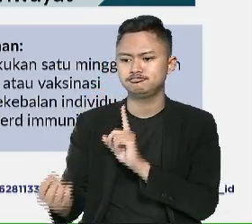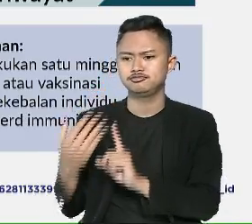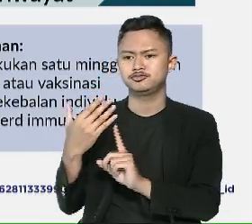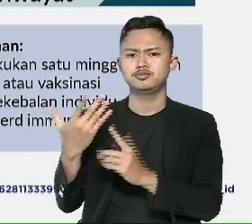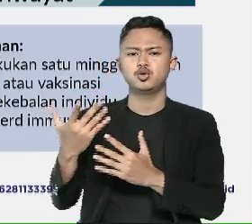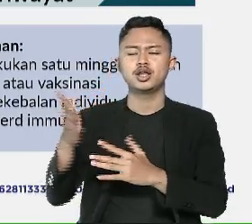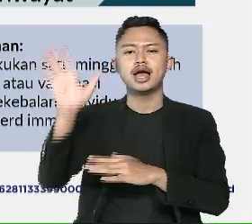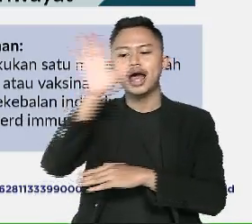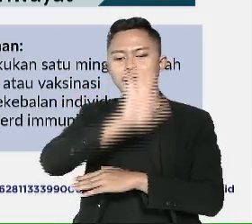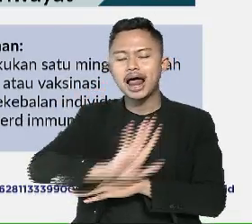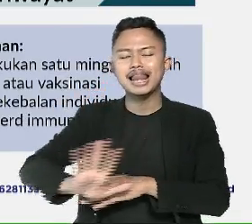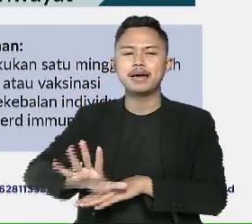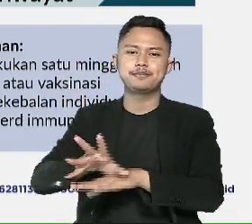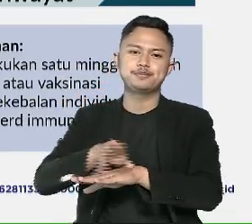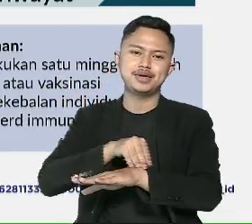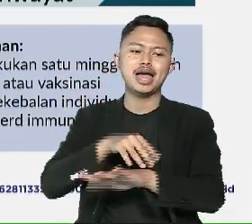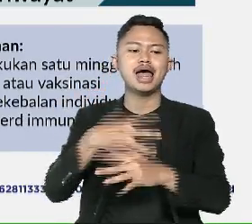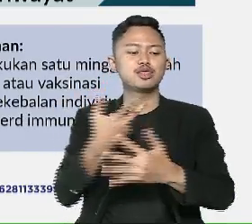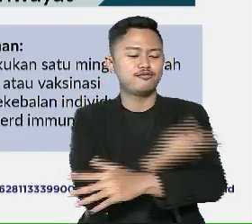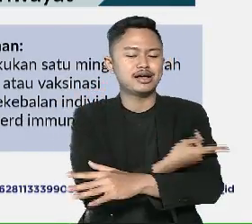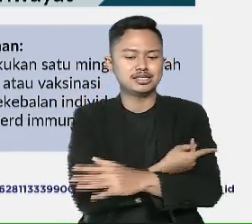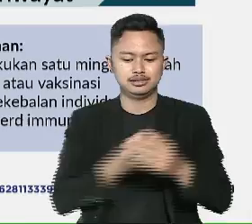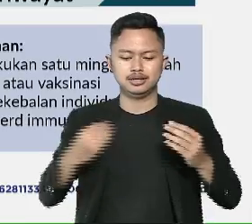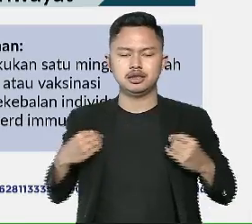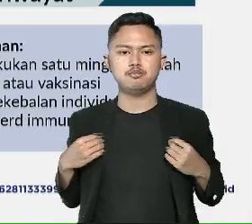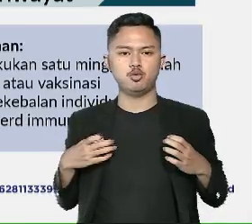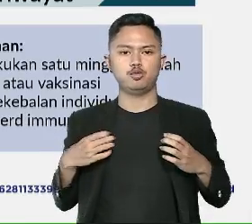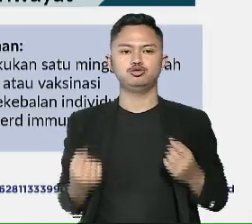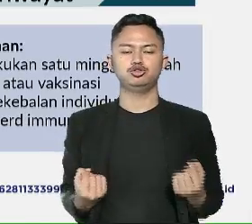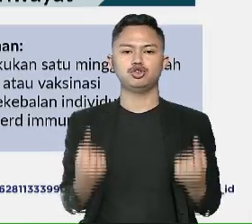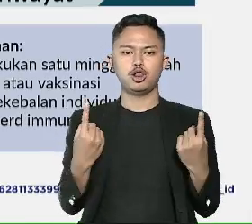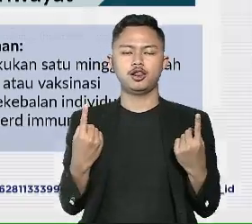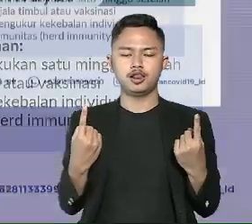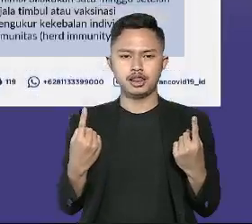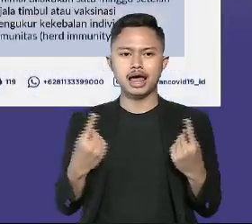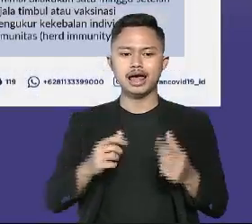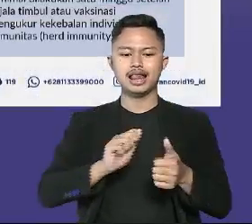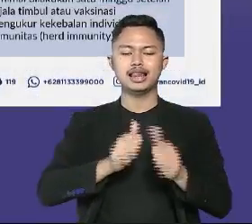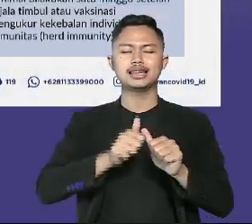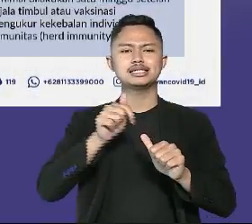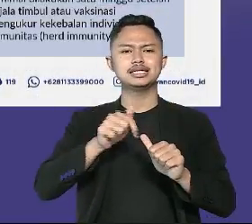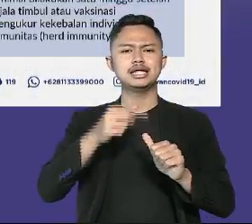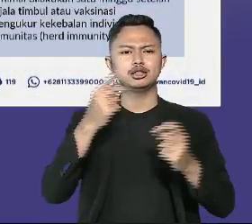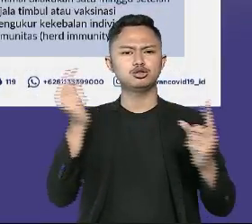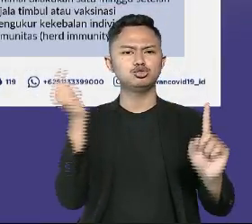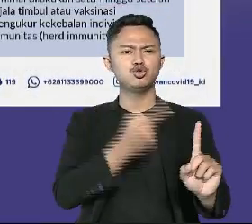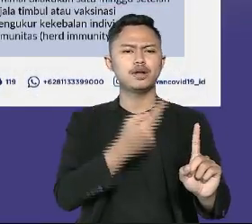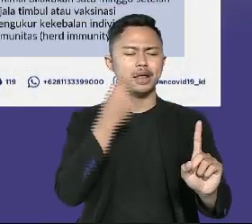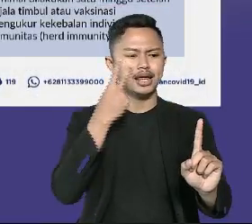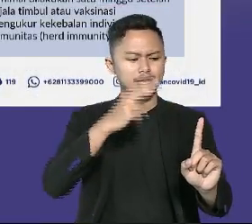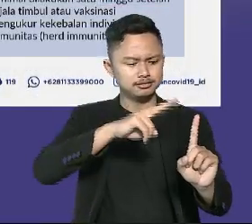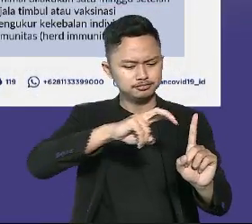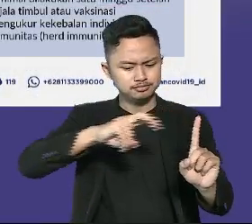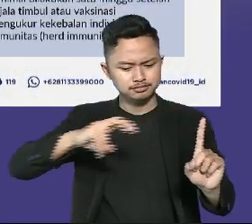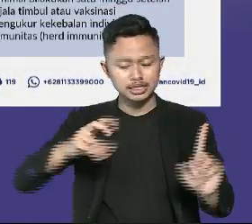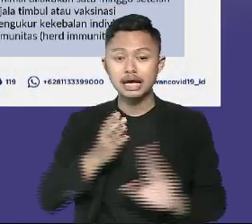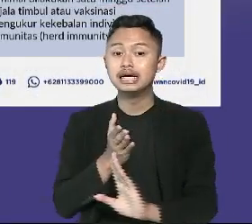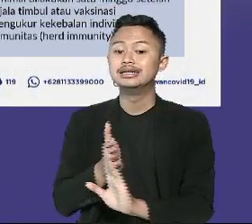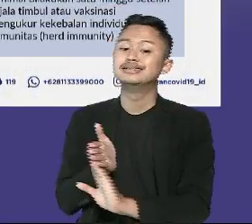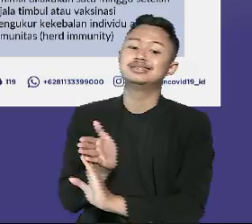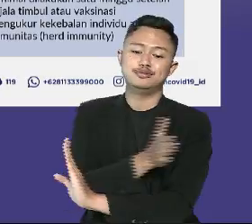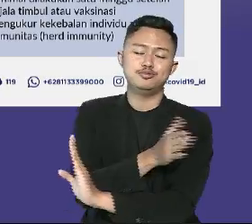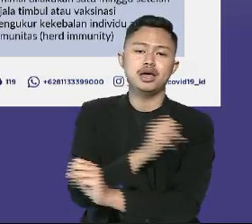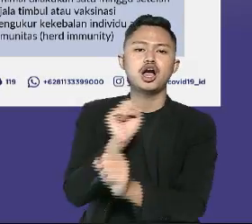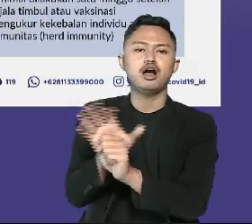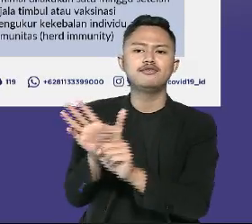infeksi alamiah ataupun vaksinasi. Untuk itu, tes ini dapat melihat riwayat penyakit COVID-19